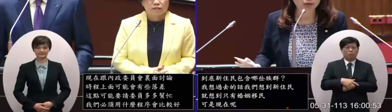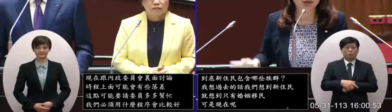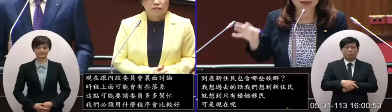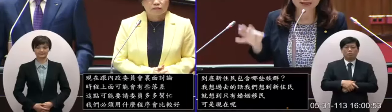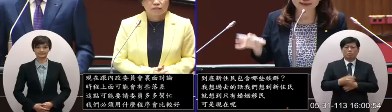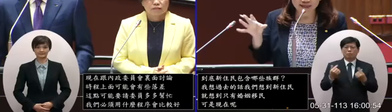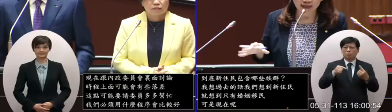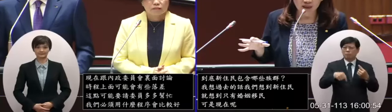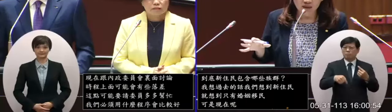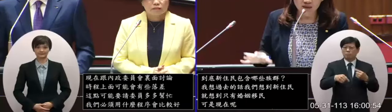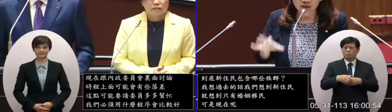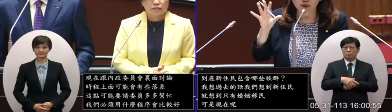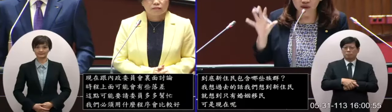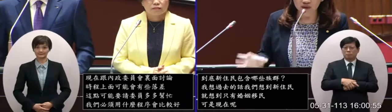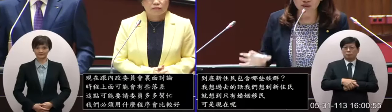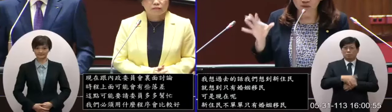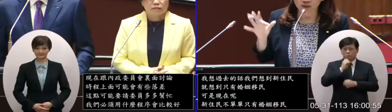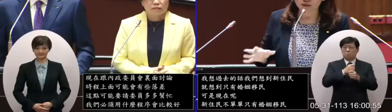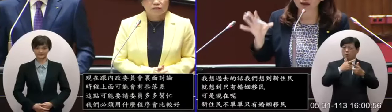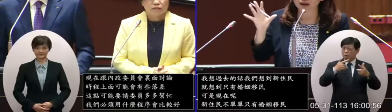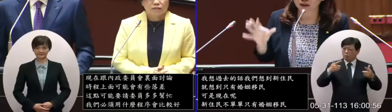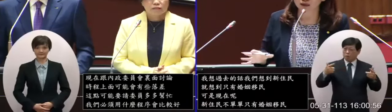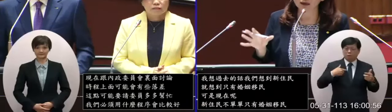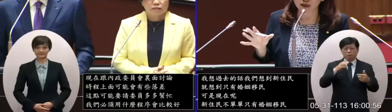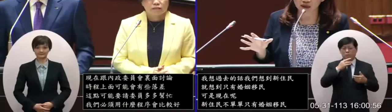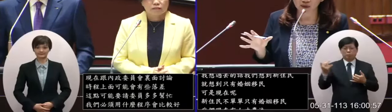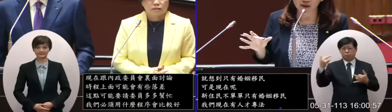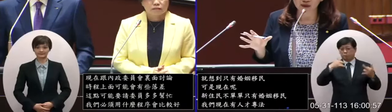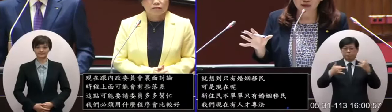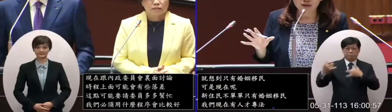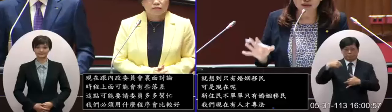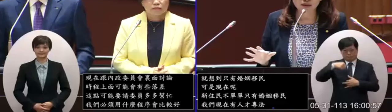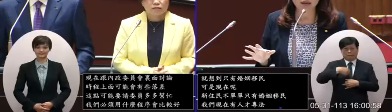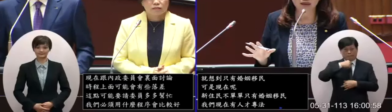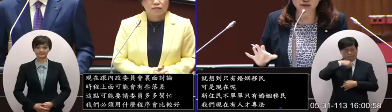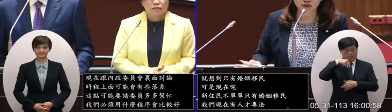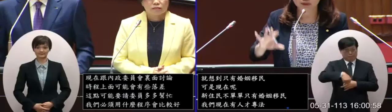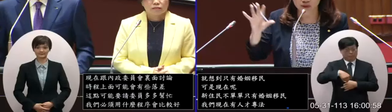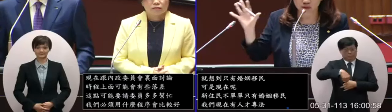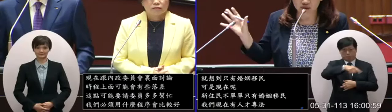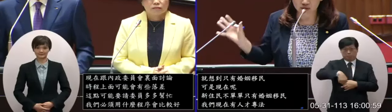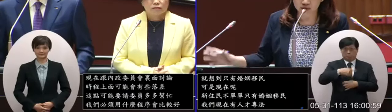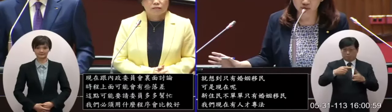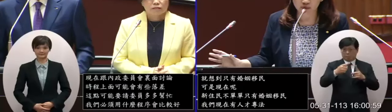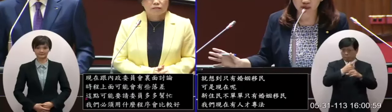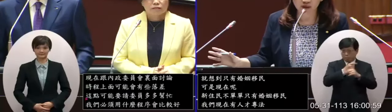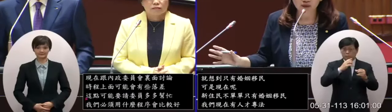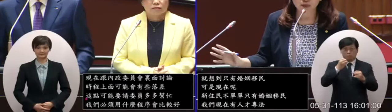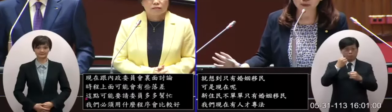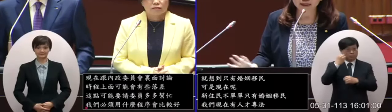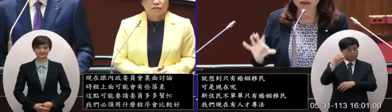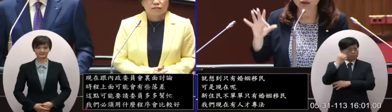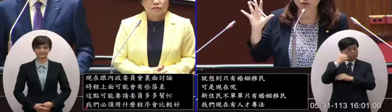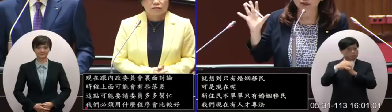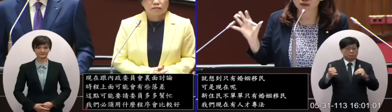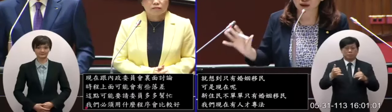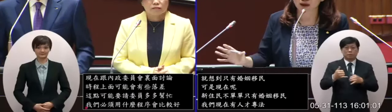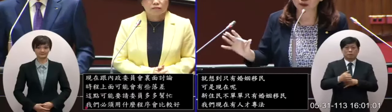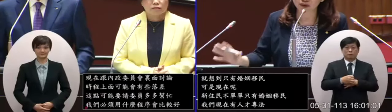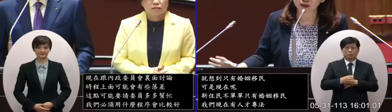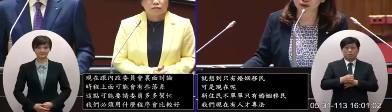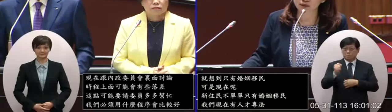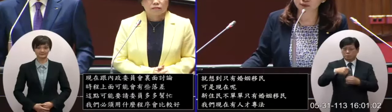所以变成说现在经过各种管道来到台湾，这些人是不是都是新住民？我们不应该新住